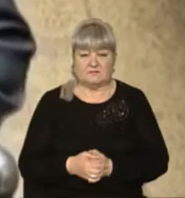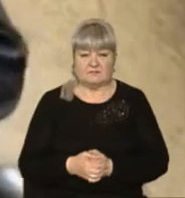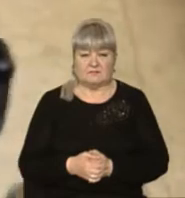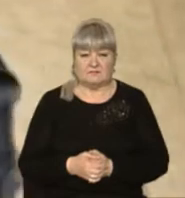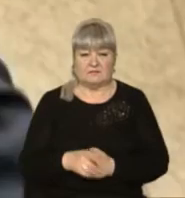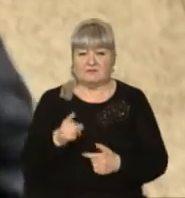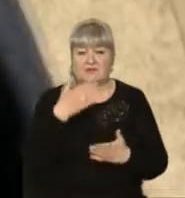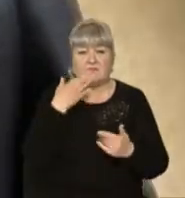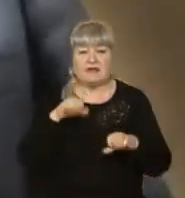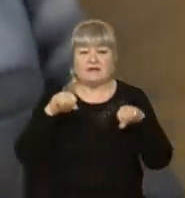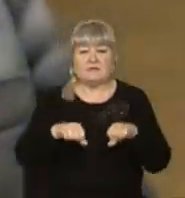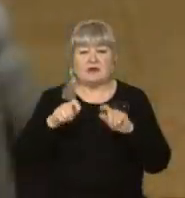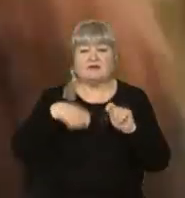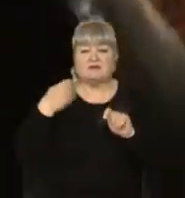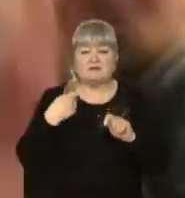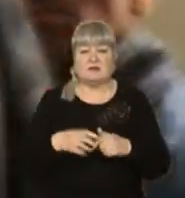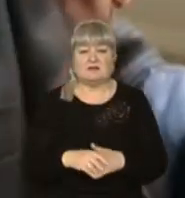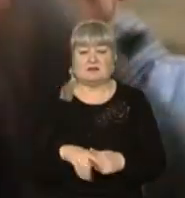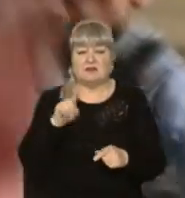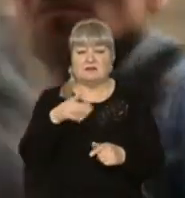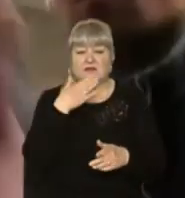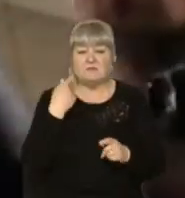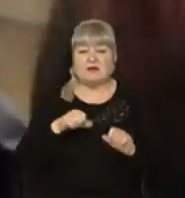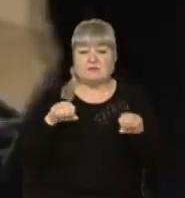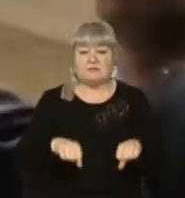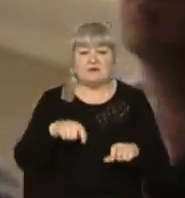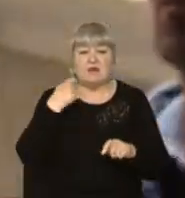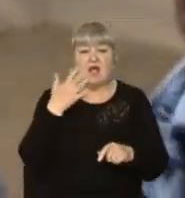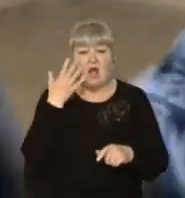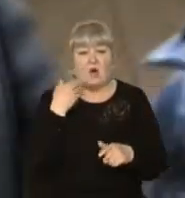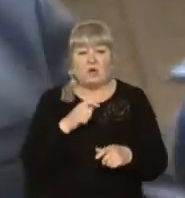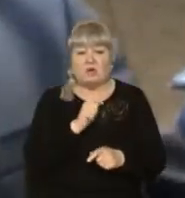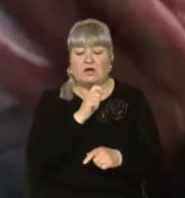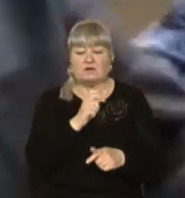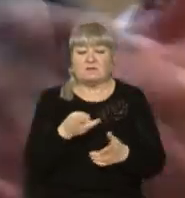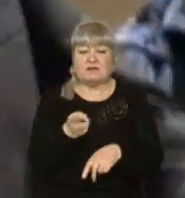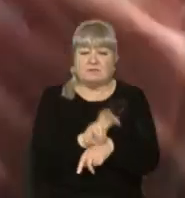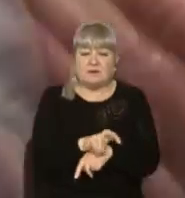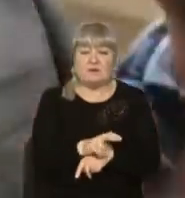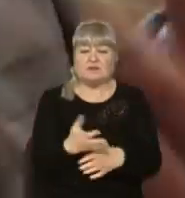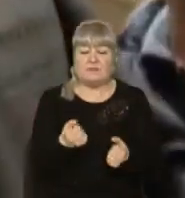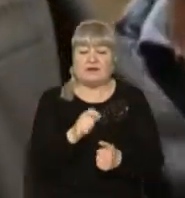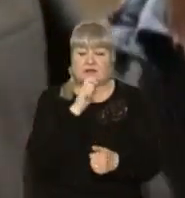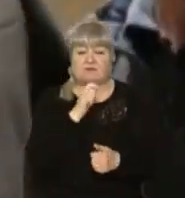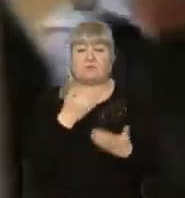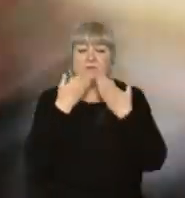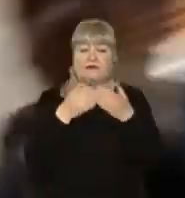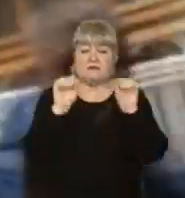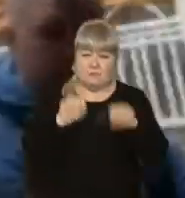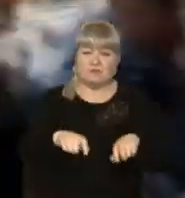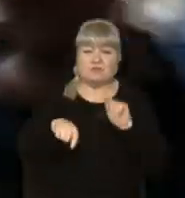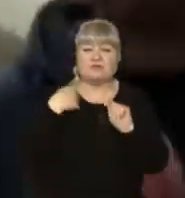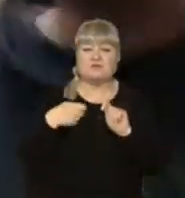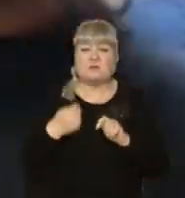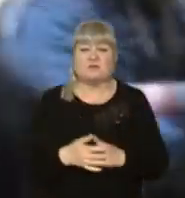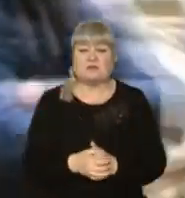тій, я не тільки. На якій? На тій, що ти не маєш права. А чому? Кореспондент, коли приходить до кого він бере інтерв'ю, питається, чи можна брати вас зйомку. Я